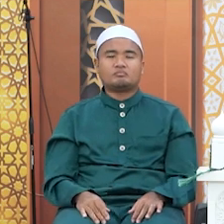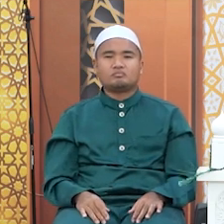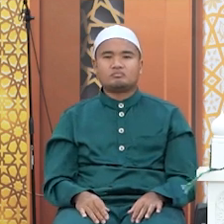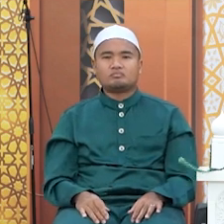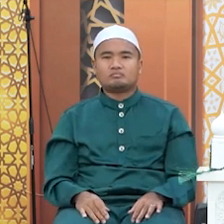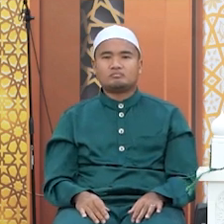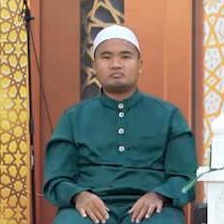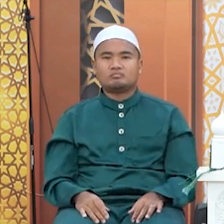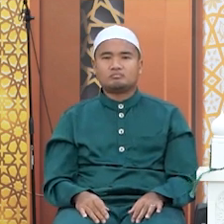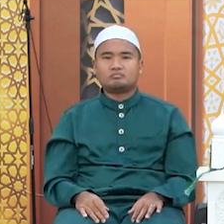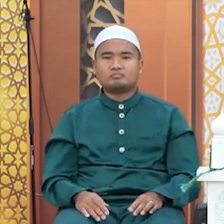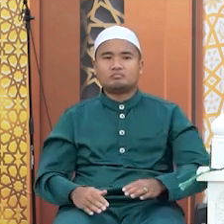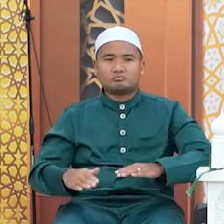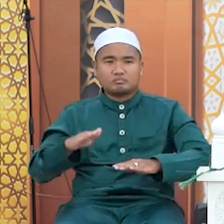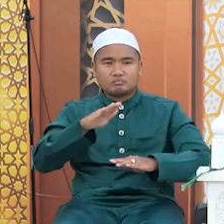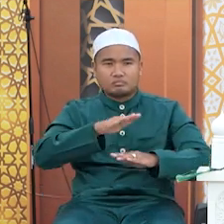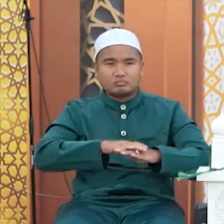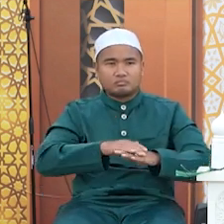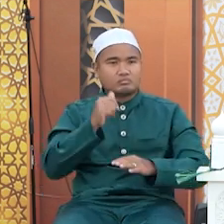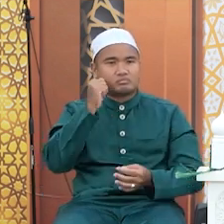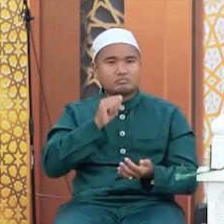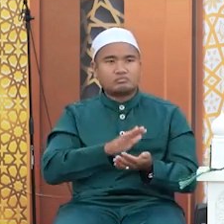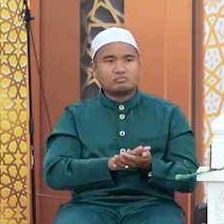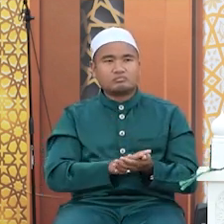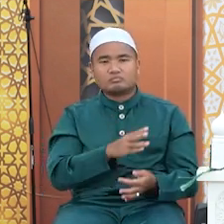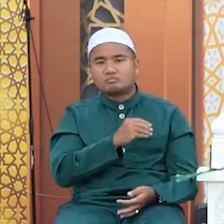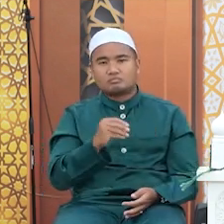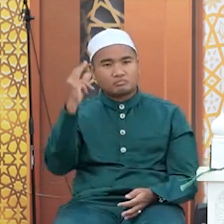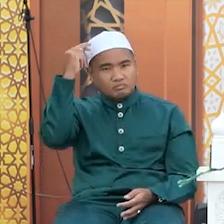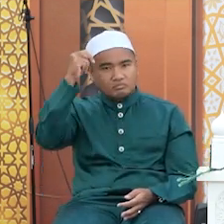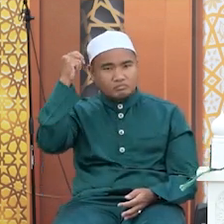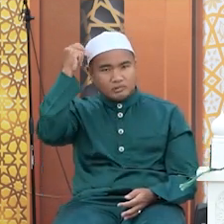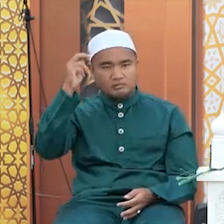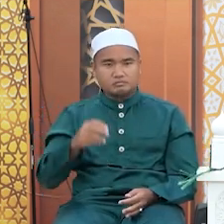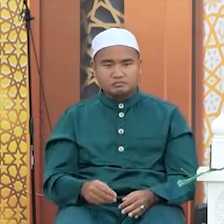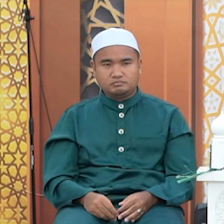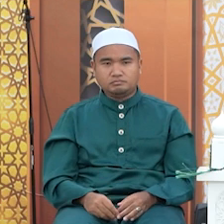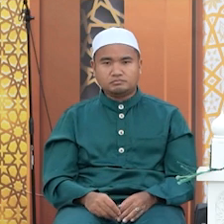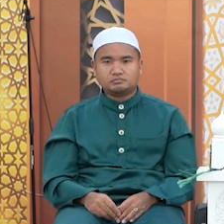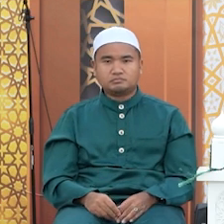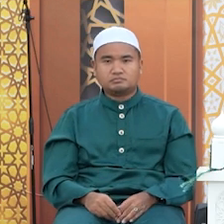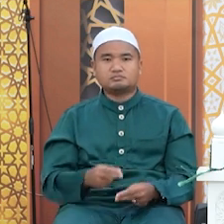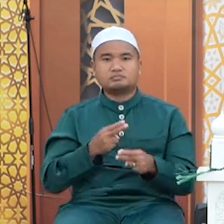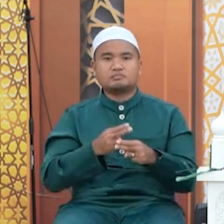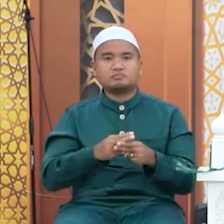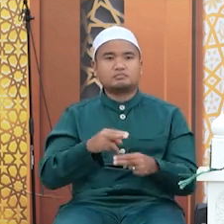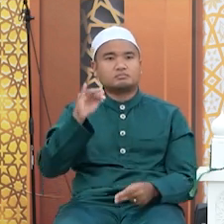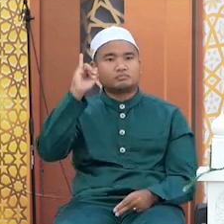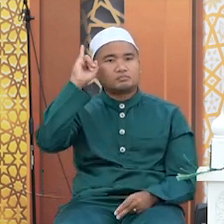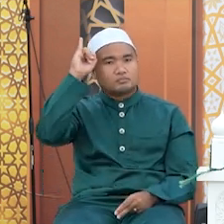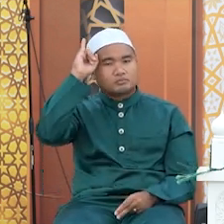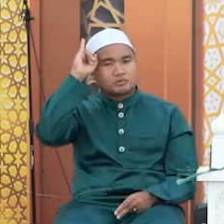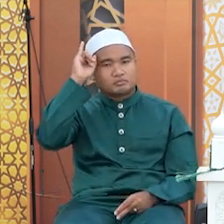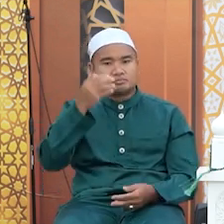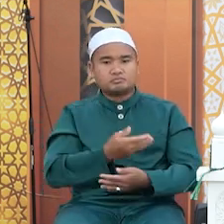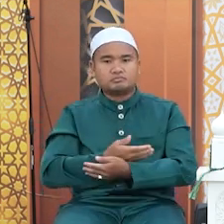isterinya Mariah Al-Qibtiyah, iaitu Ibrahim, anak daripada Mariah seorang,